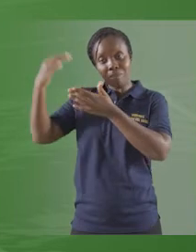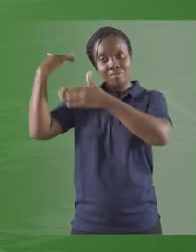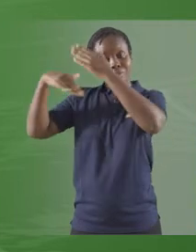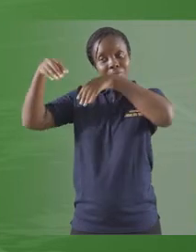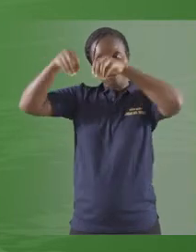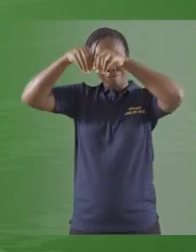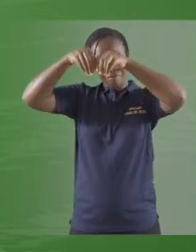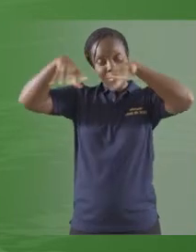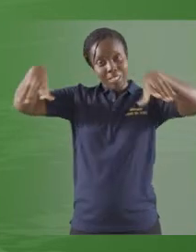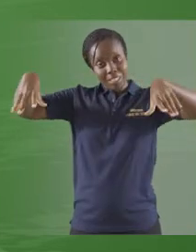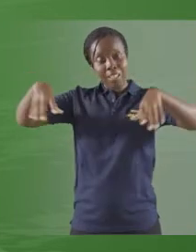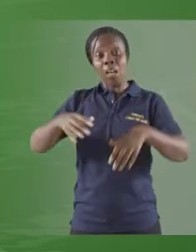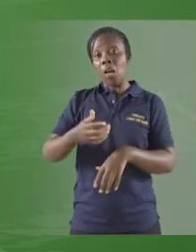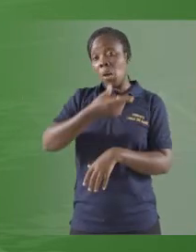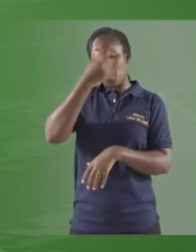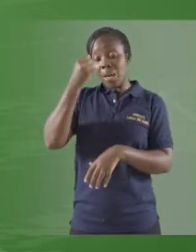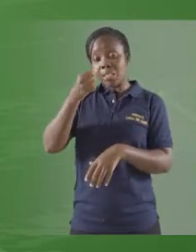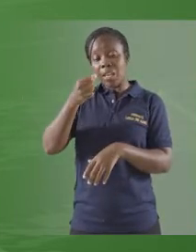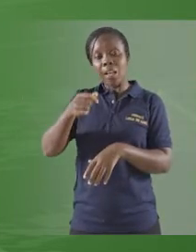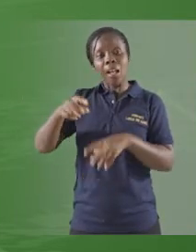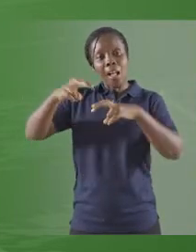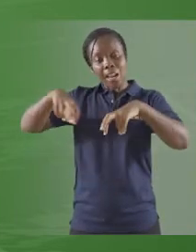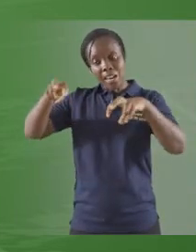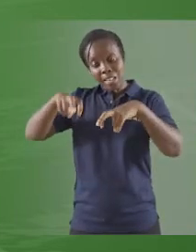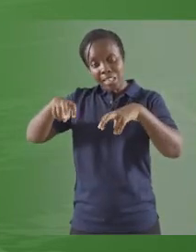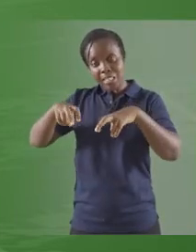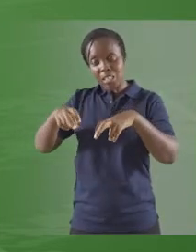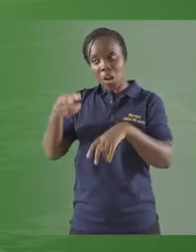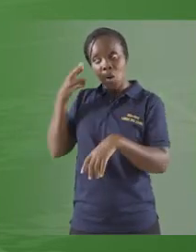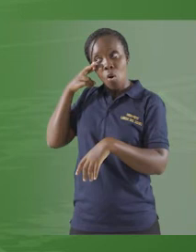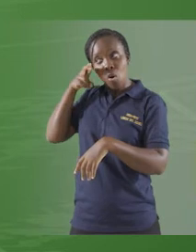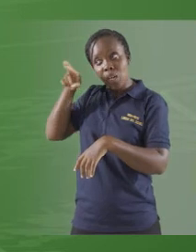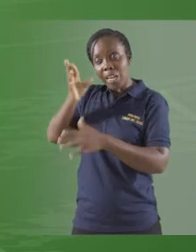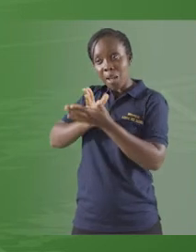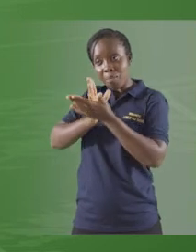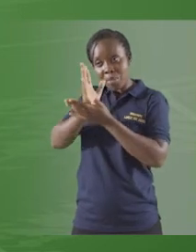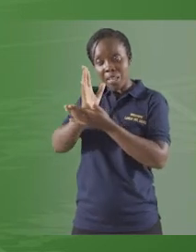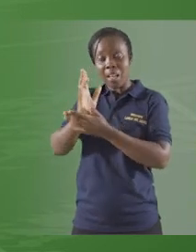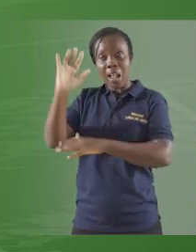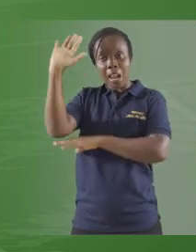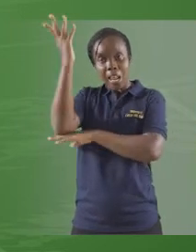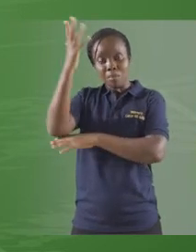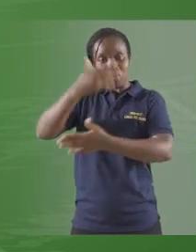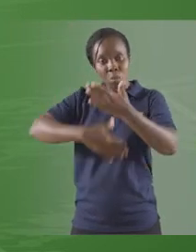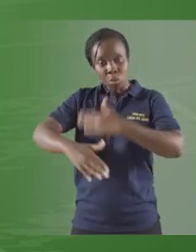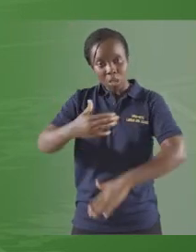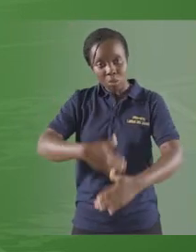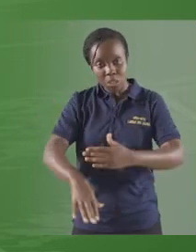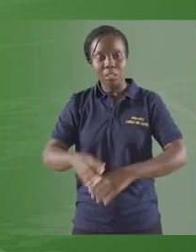pédigré. Parce que l'analyse sera faite à partir du pédigré ou de l'arbre généalogique.